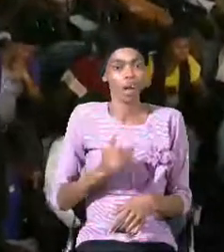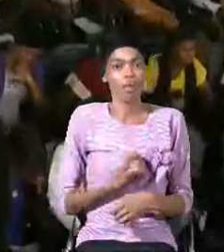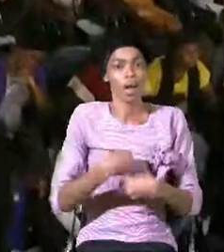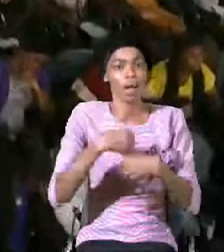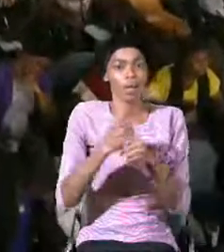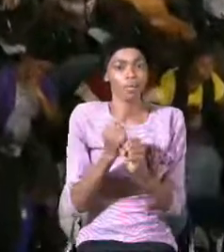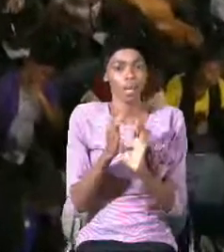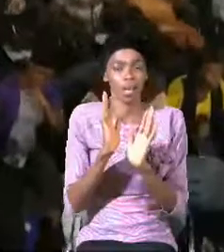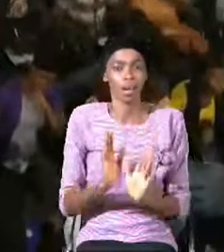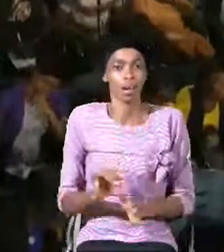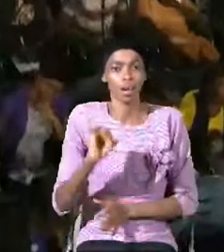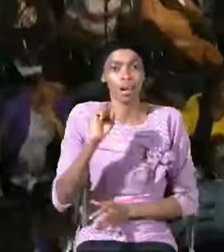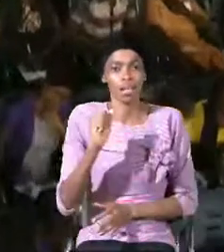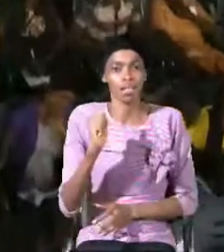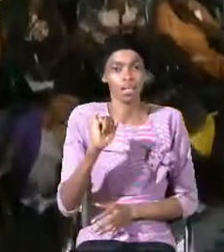Ésaïe,